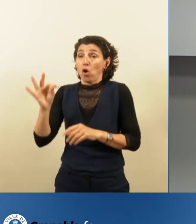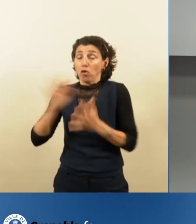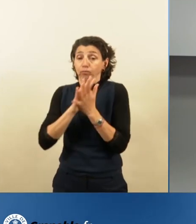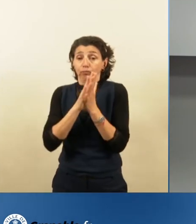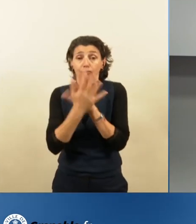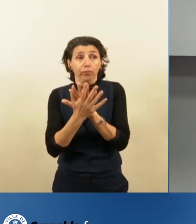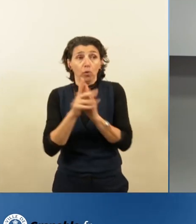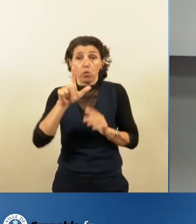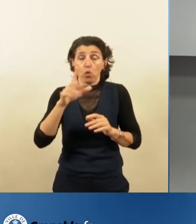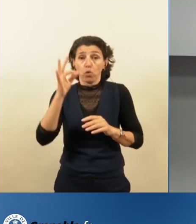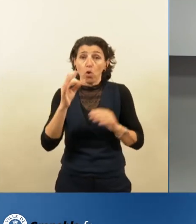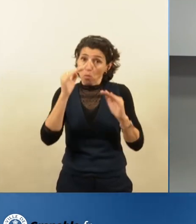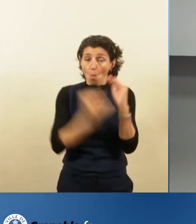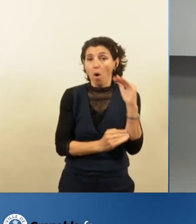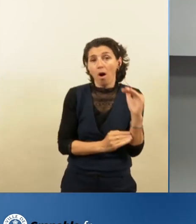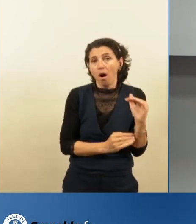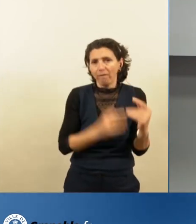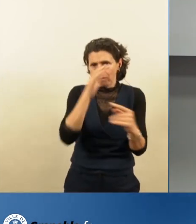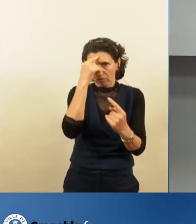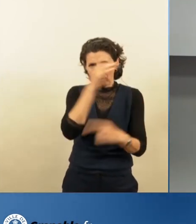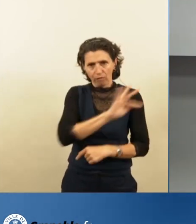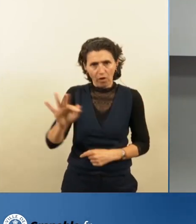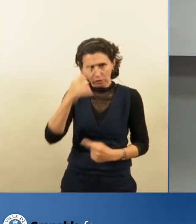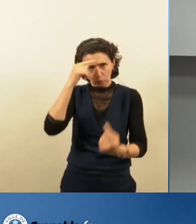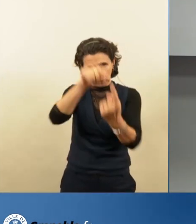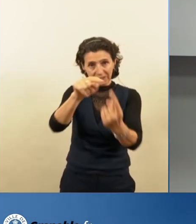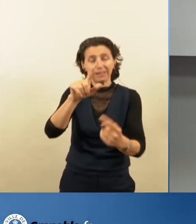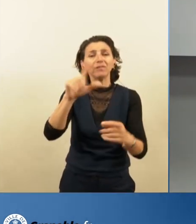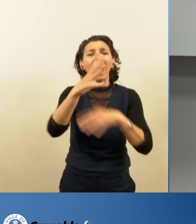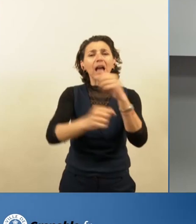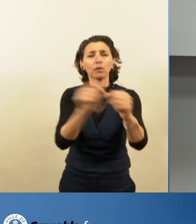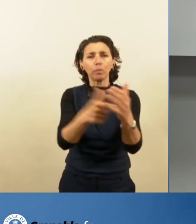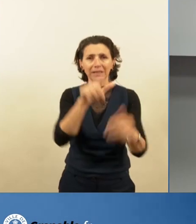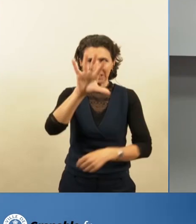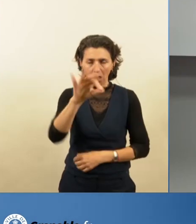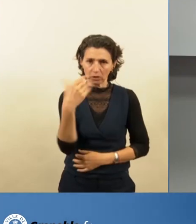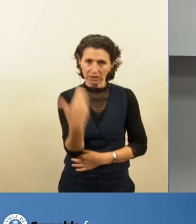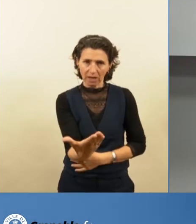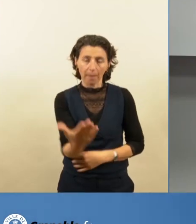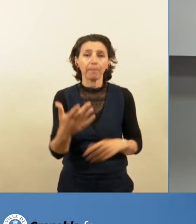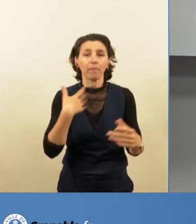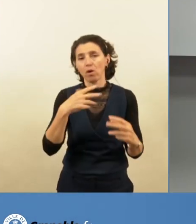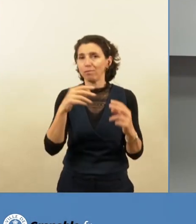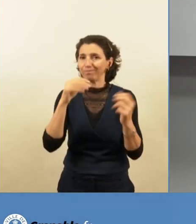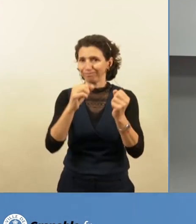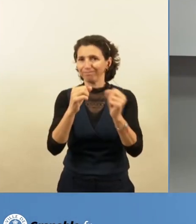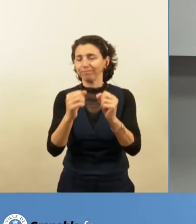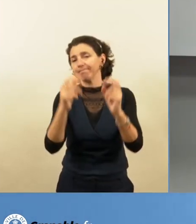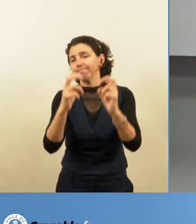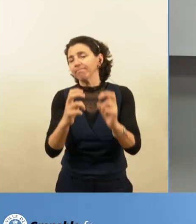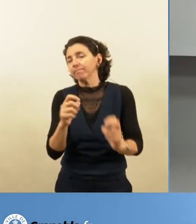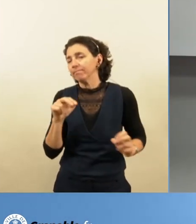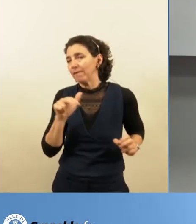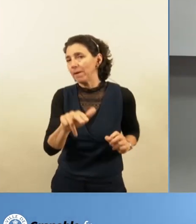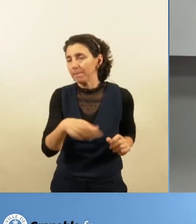que l'objectif de la France pour 2050 objectif qui sera sans doute révisé à la baisse et avancer dans le temps vu que